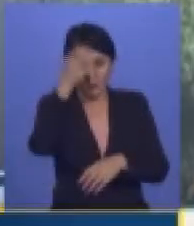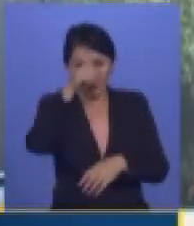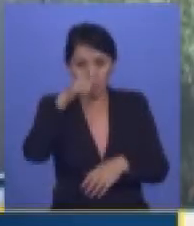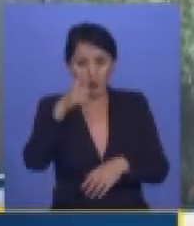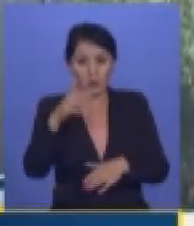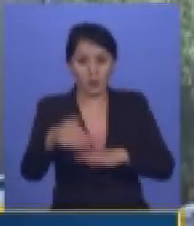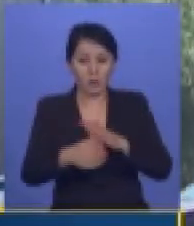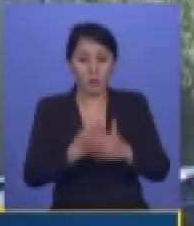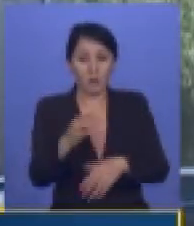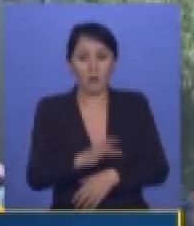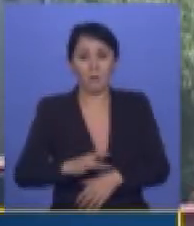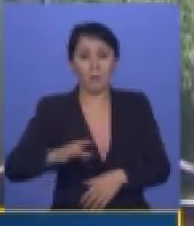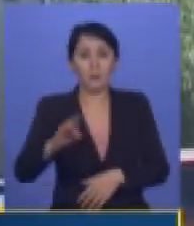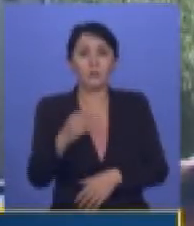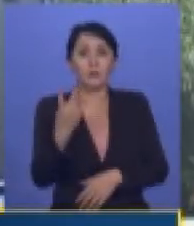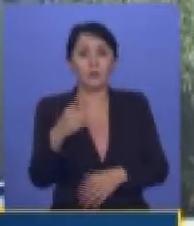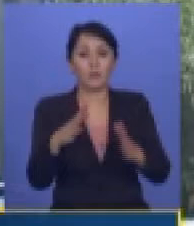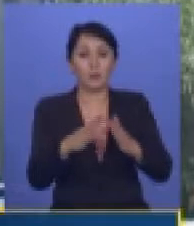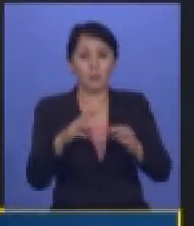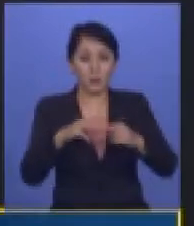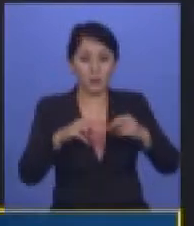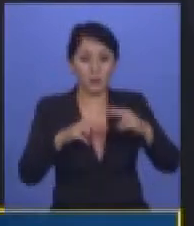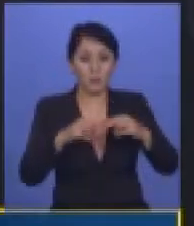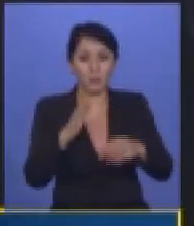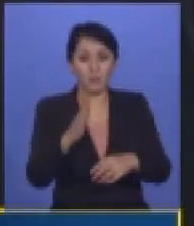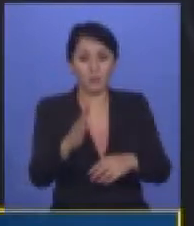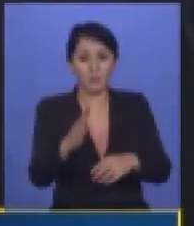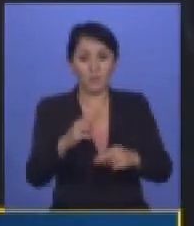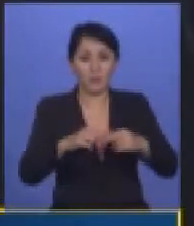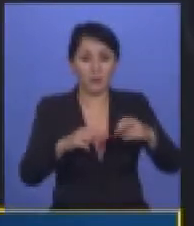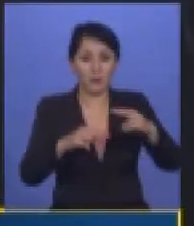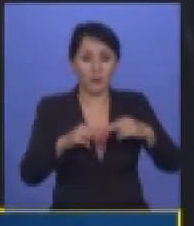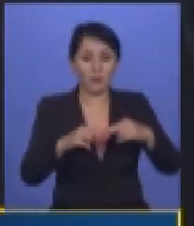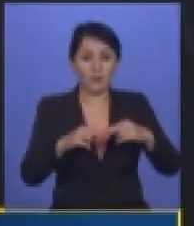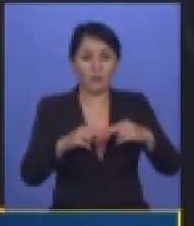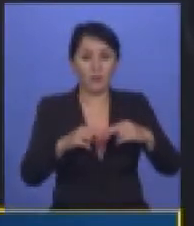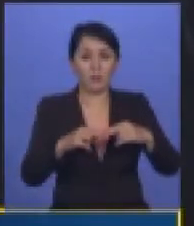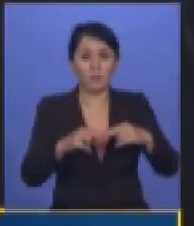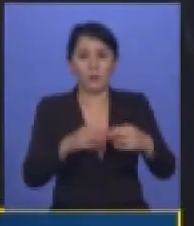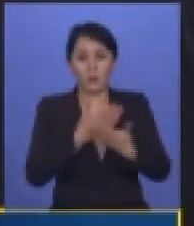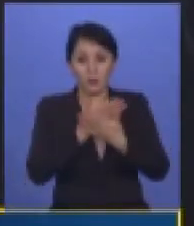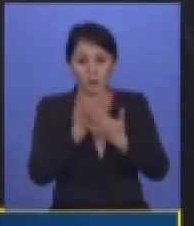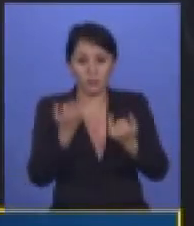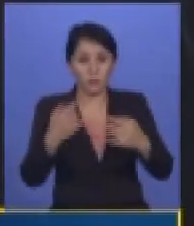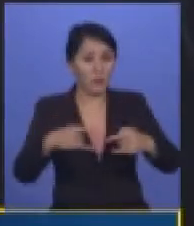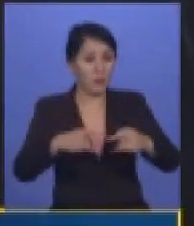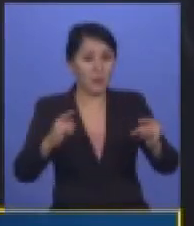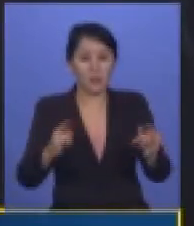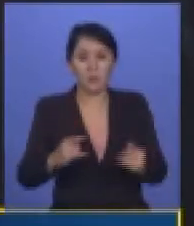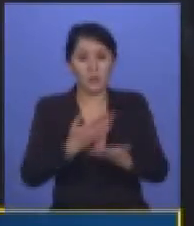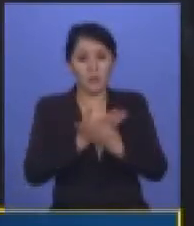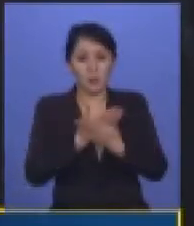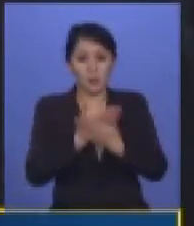жаңа ауданында көп қабатты 20 тұрғын үй салынады. Құрылыс материалдары бізге өте тапшы, бізде кірпіш шықпайды, не істемейді, соны